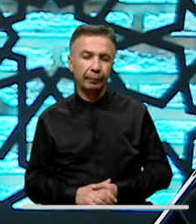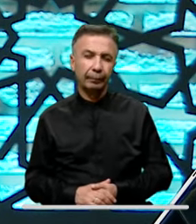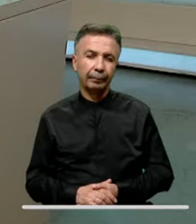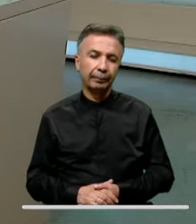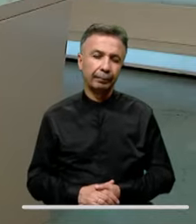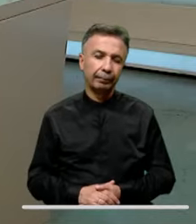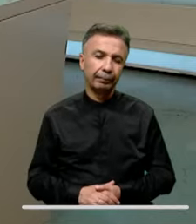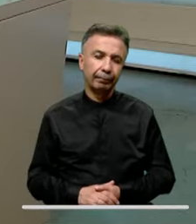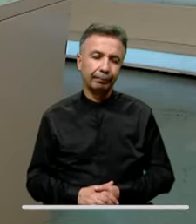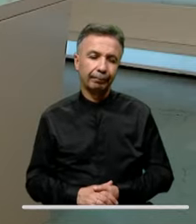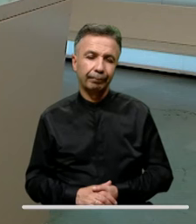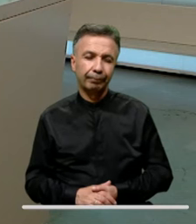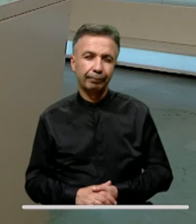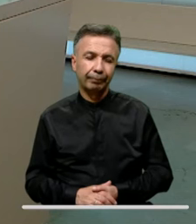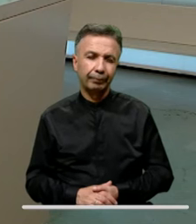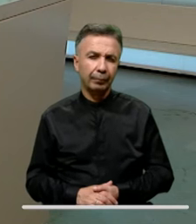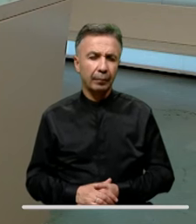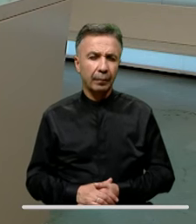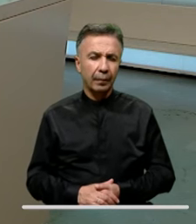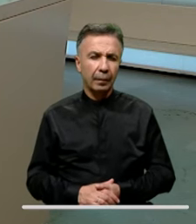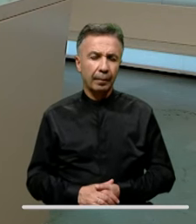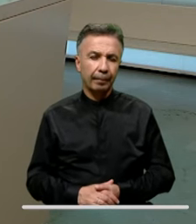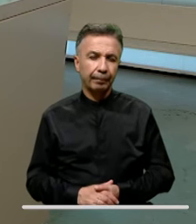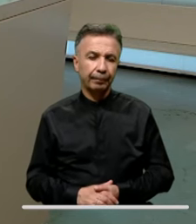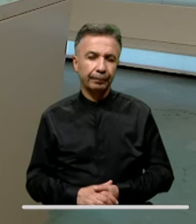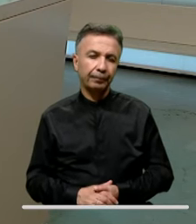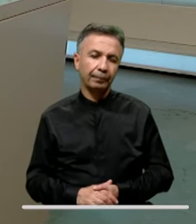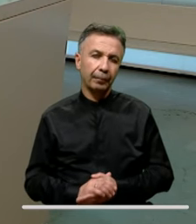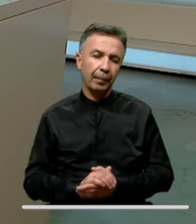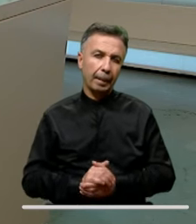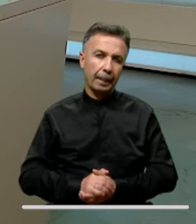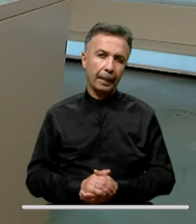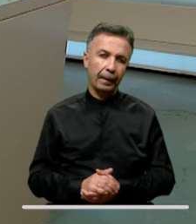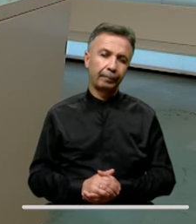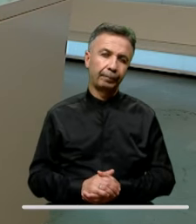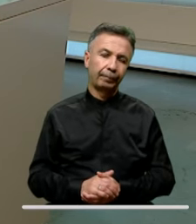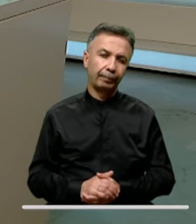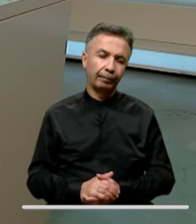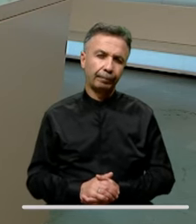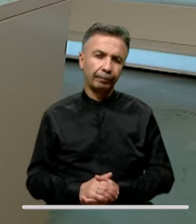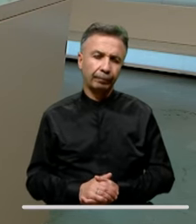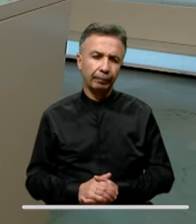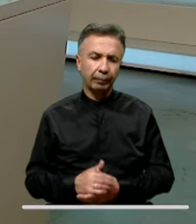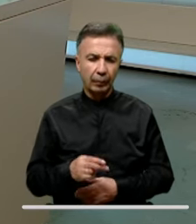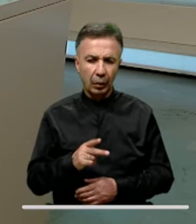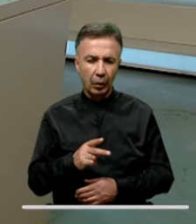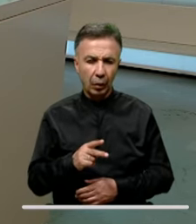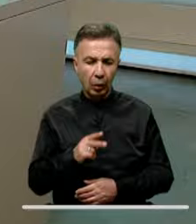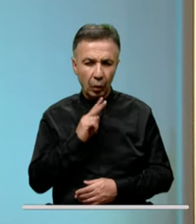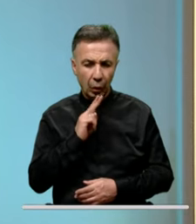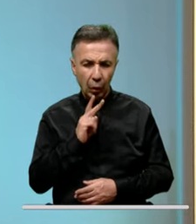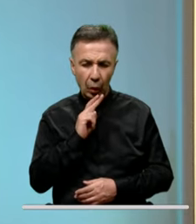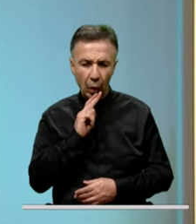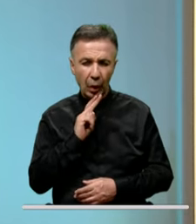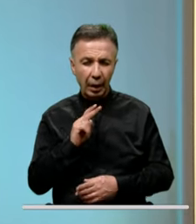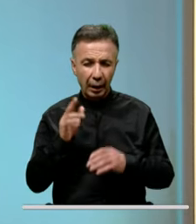abi. Evet, yani mesela cuma burada biraz daha sanırım özel bir durumu var hocam. Hani öğlen namazı için gittik ya, camide